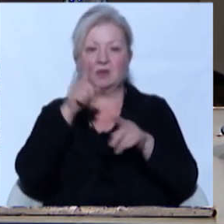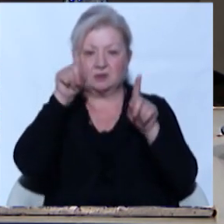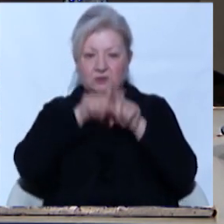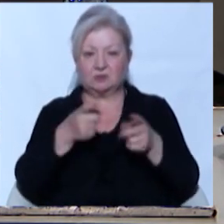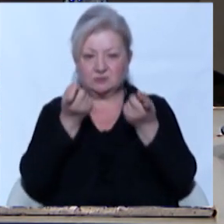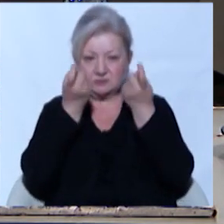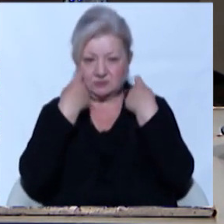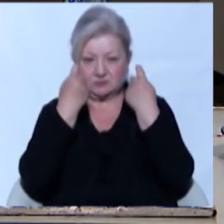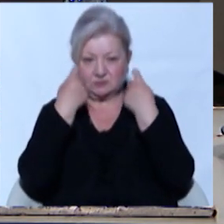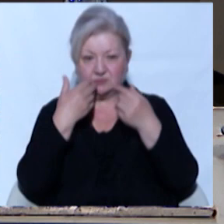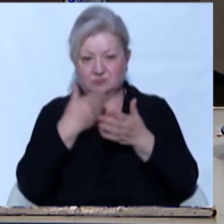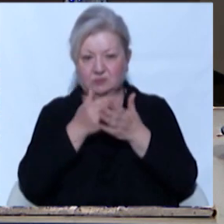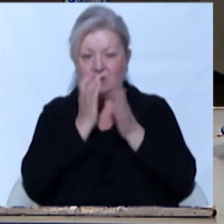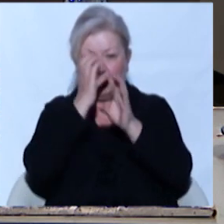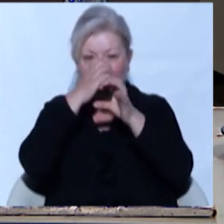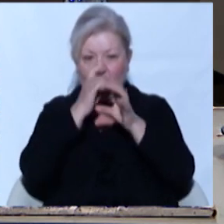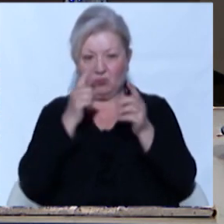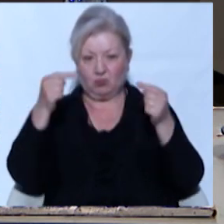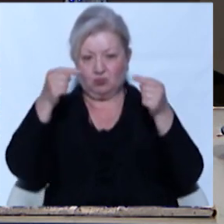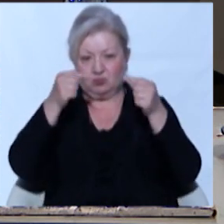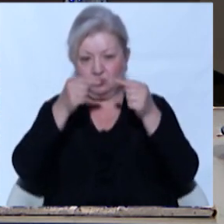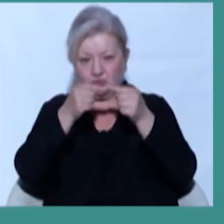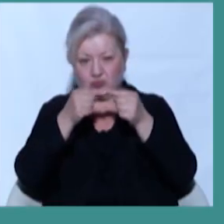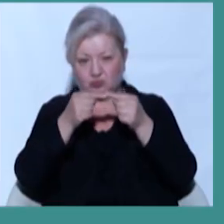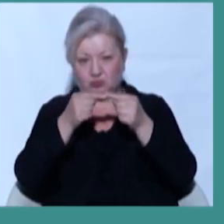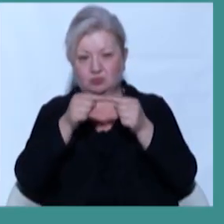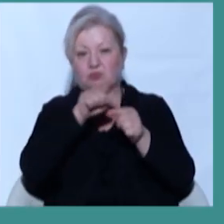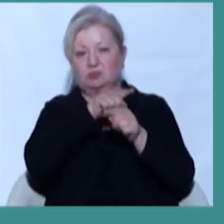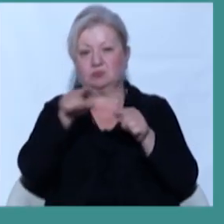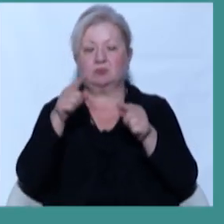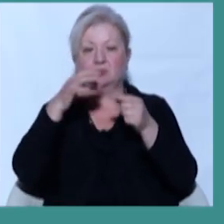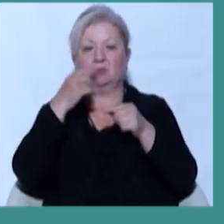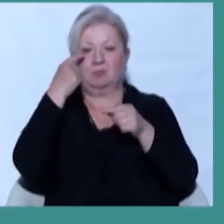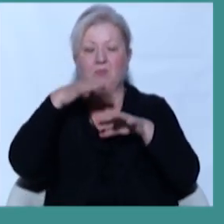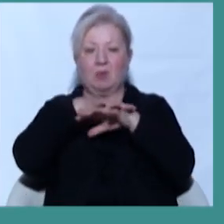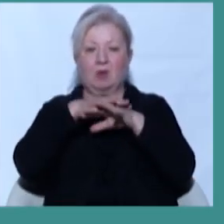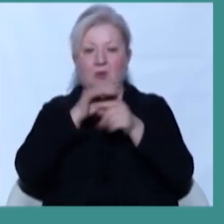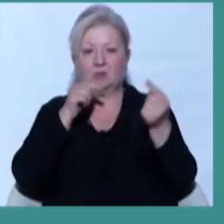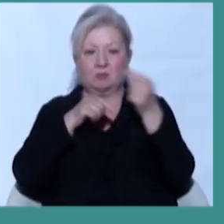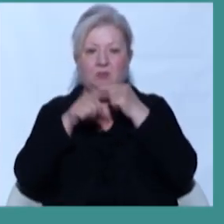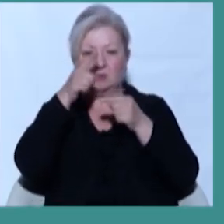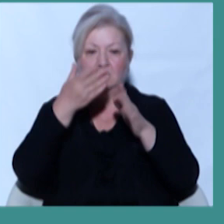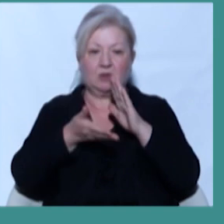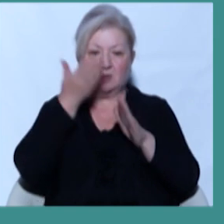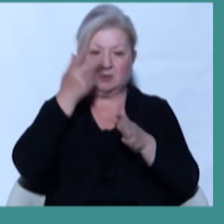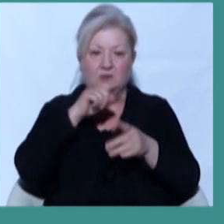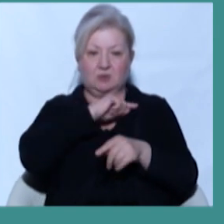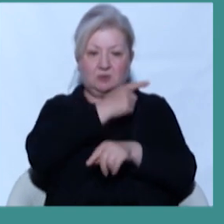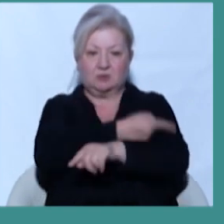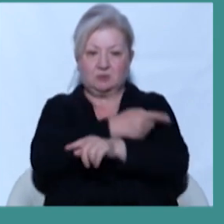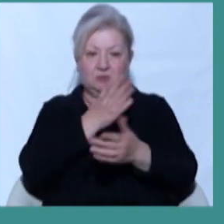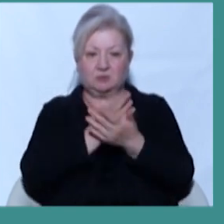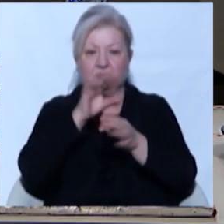სათვალე, რომელიც ფოკუს წაანაცვლებს და ისევ მოხდება მისი ფოკუსირება ბადურაზე. ლინზის ოპტიკური ძალა, როდესაც